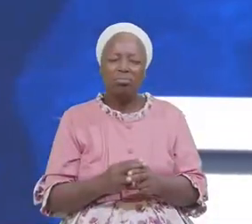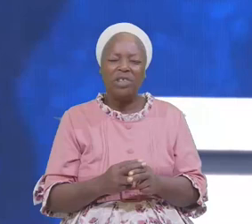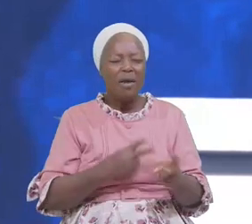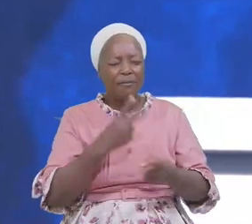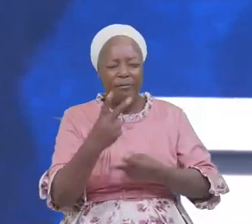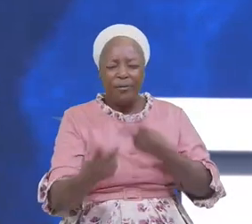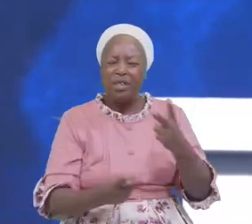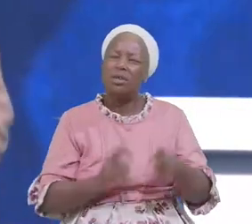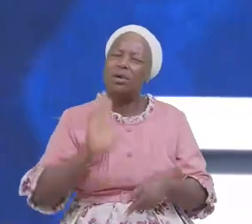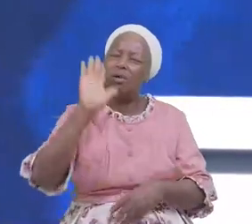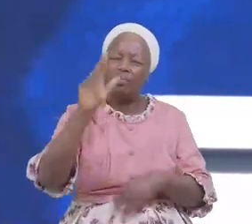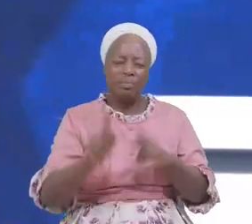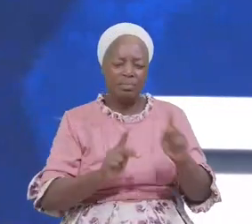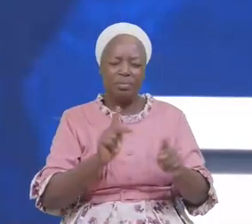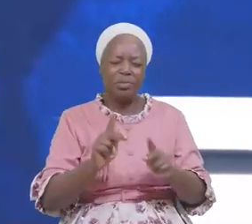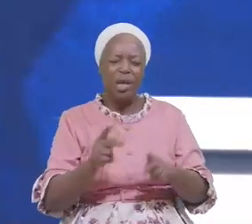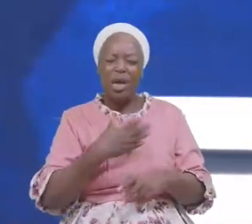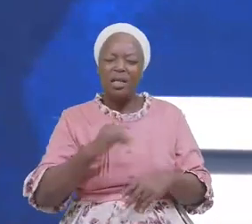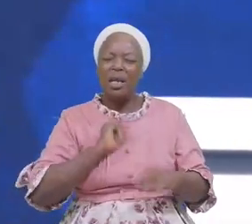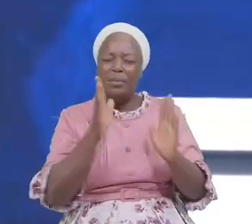Visite ton peuple.